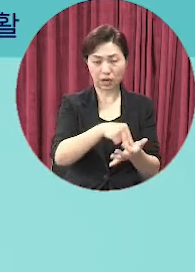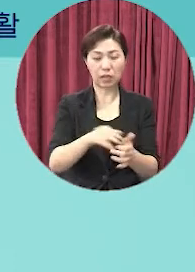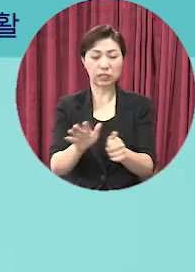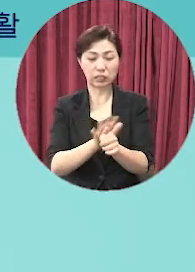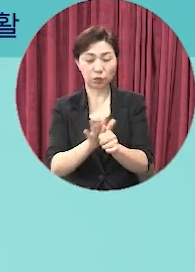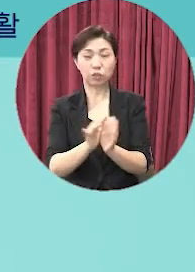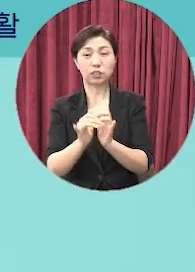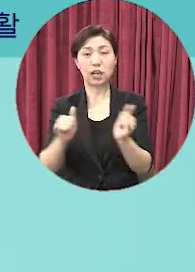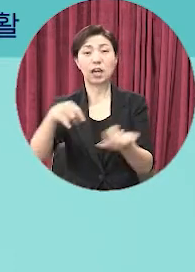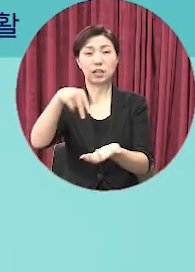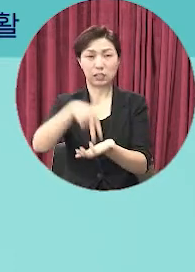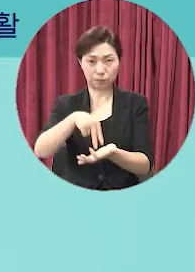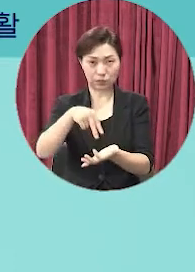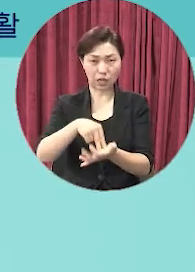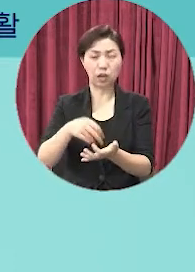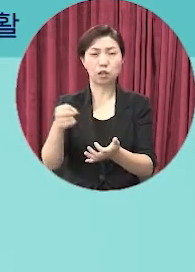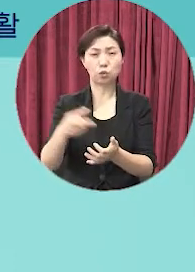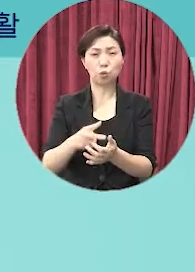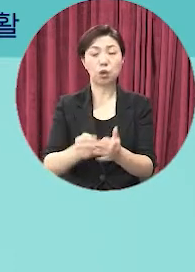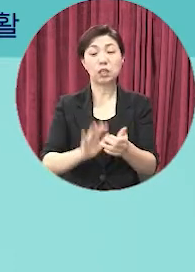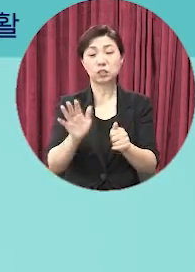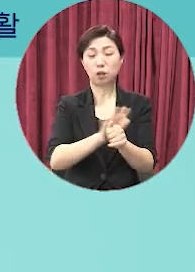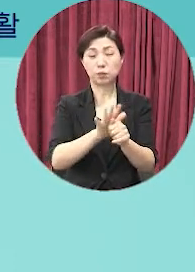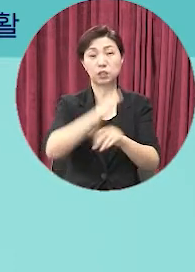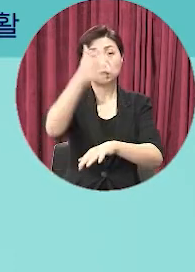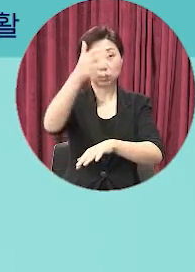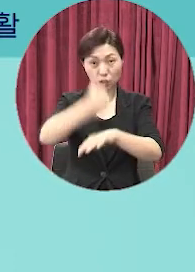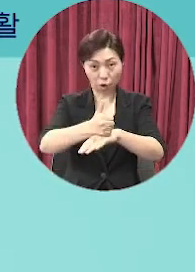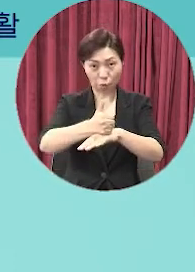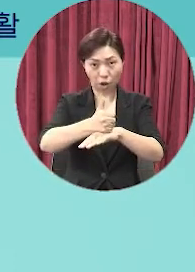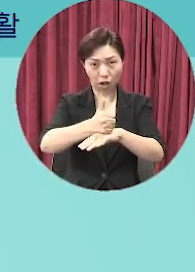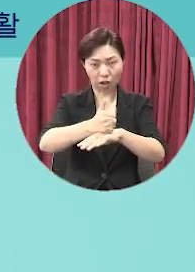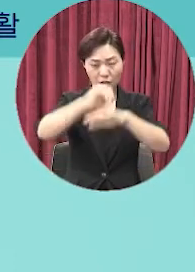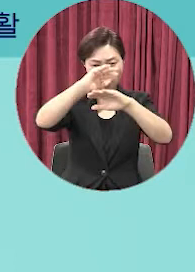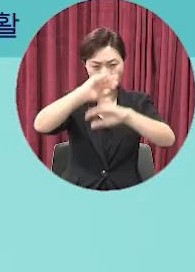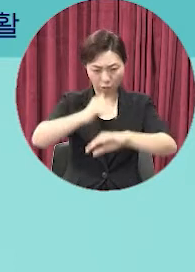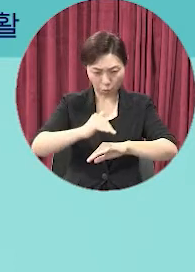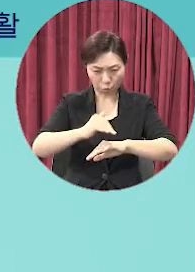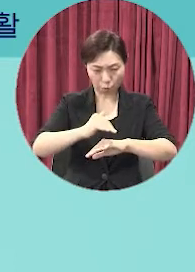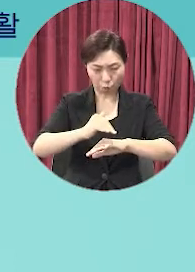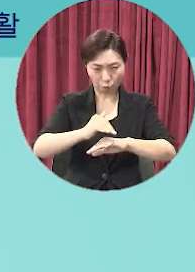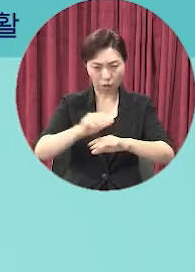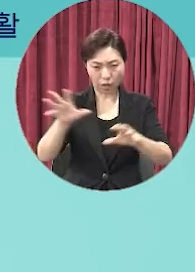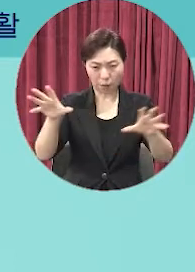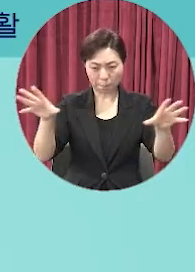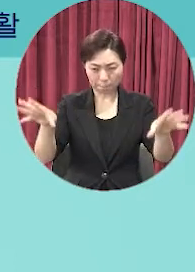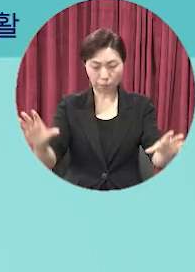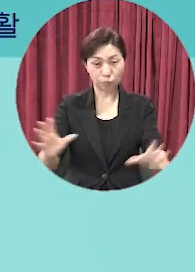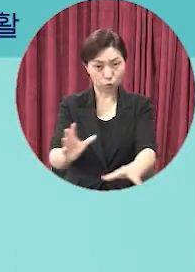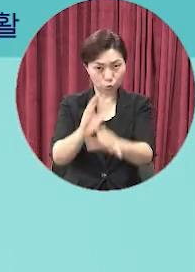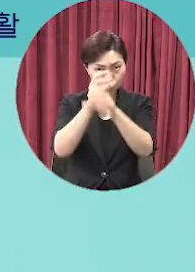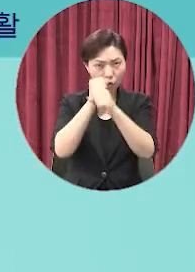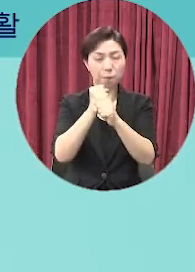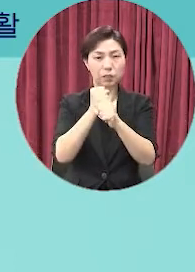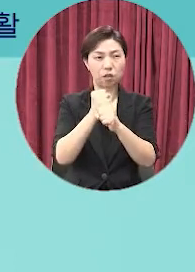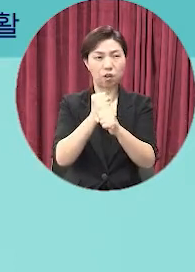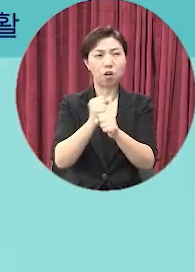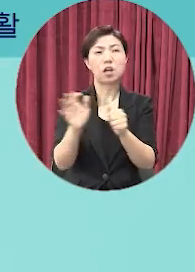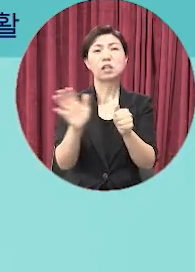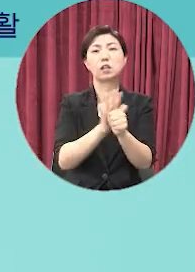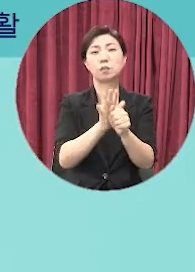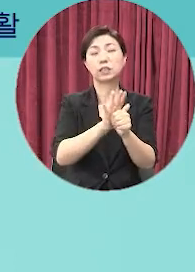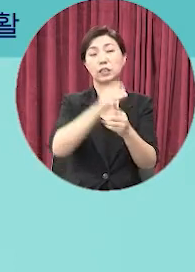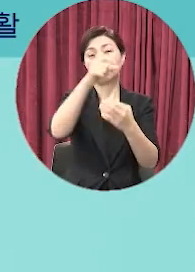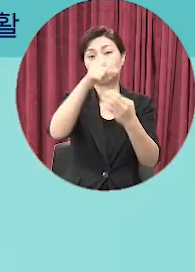시범 서비스의 결과를 토대로 매뉴얼을 지금 제작을 하고 있고요. 여기에는 건강보건 서비스의